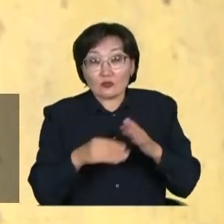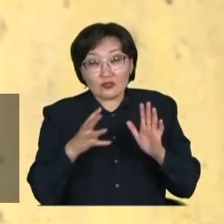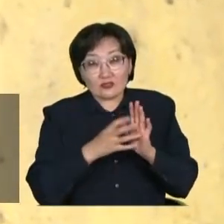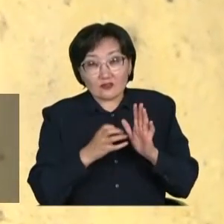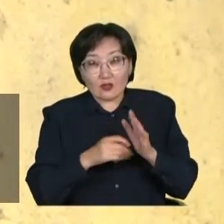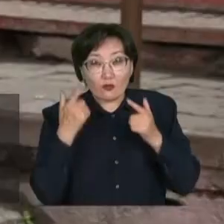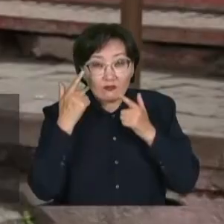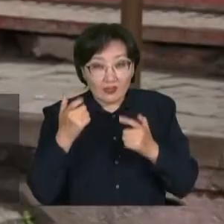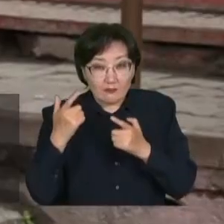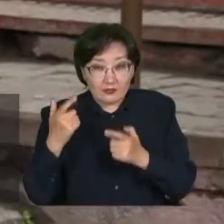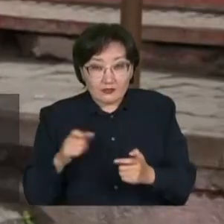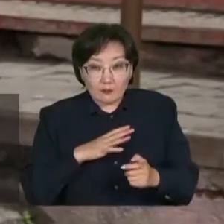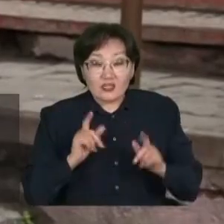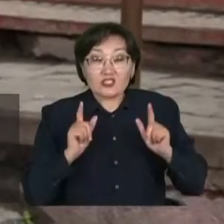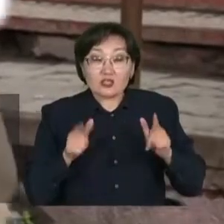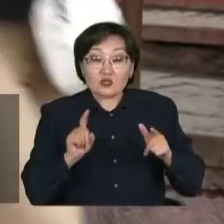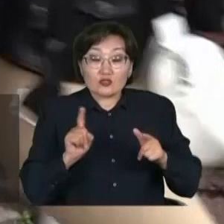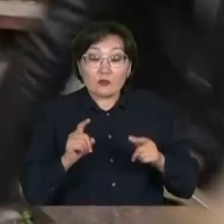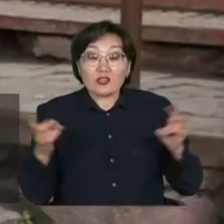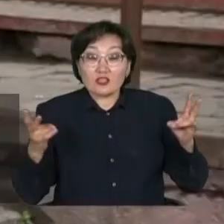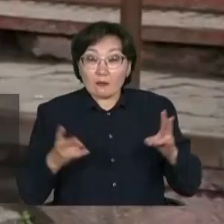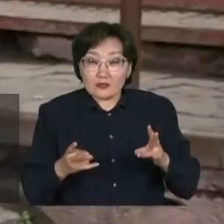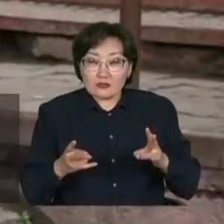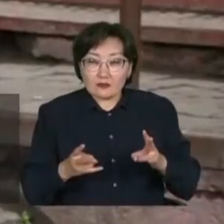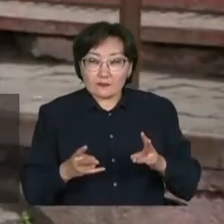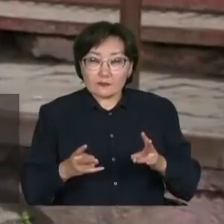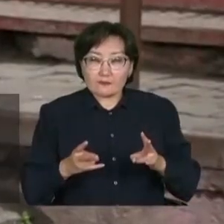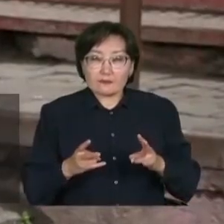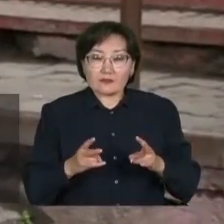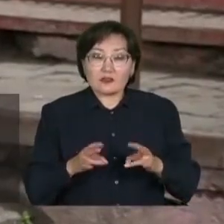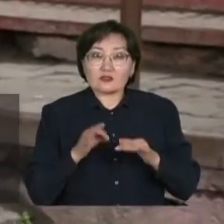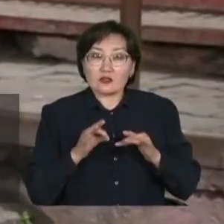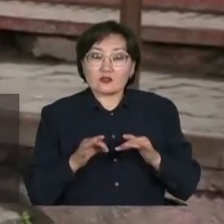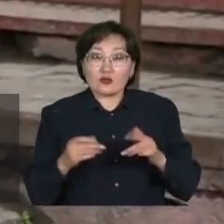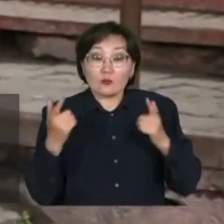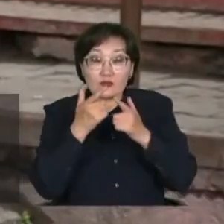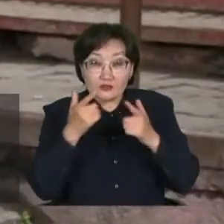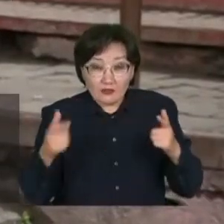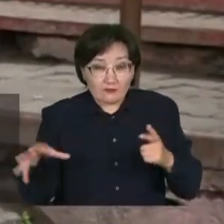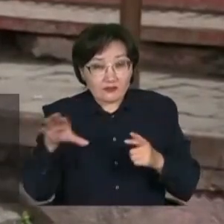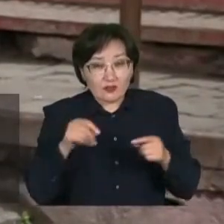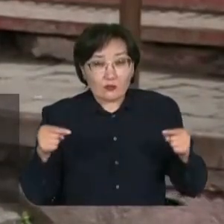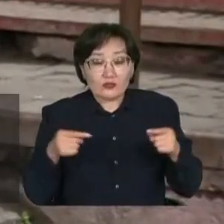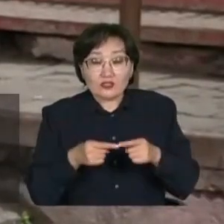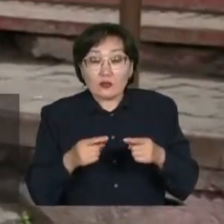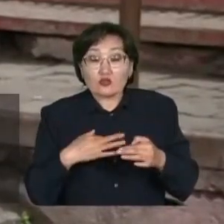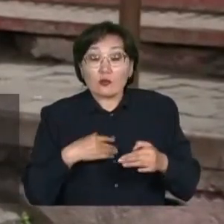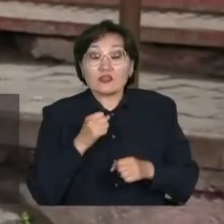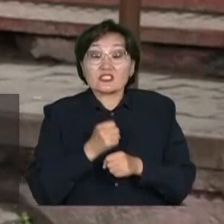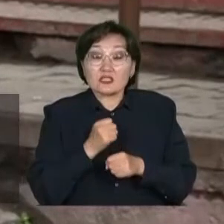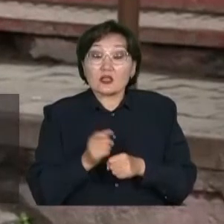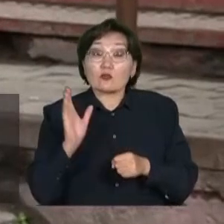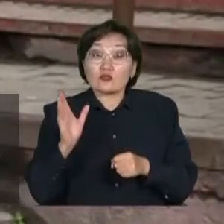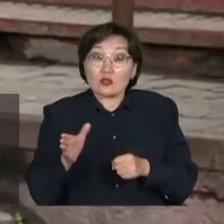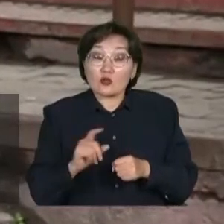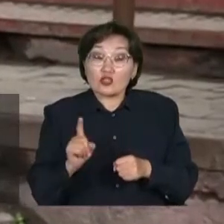900 уведомлений. Мы согласны о том, что необходимо довести до сведения всех арендаторов, что мы и сделаем сегодня,